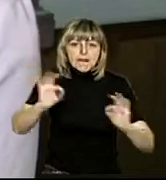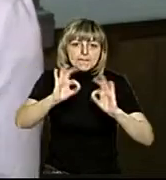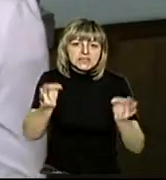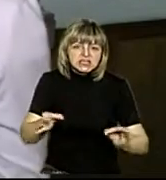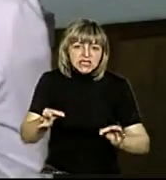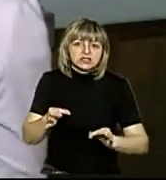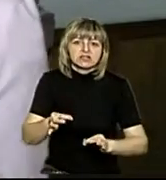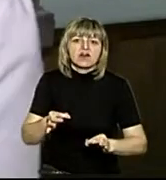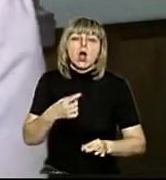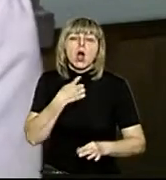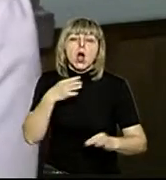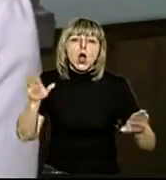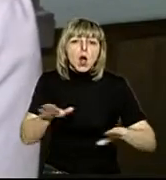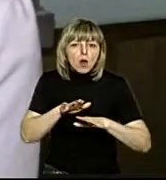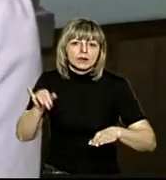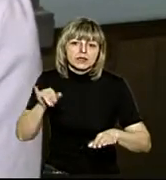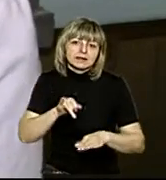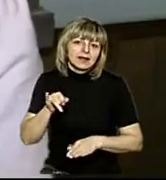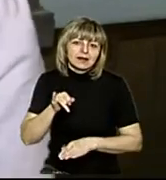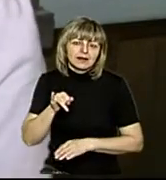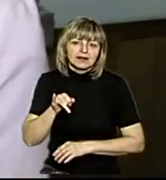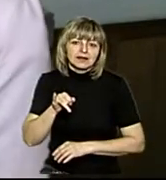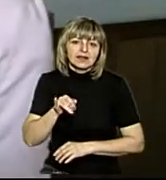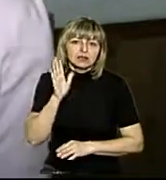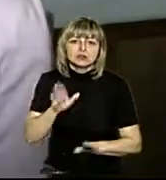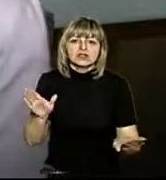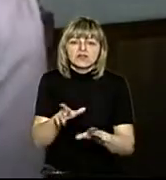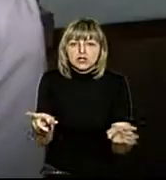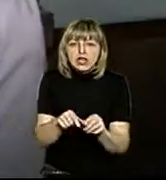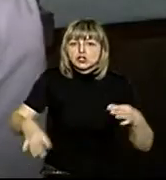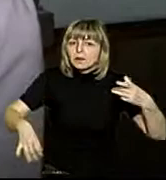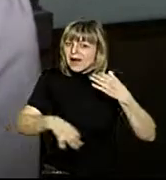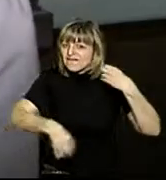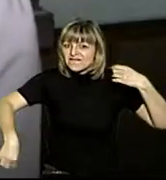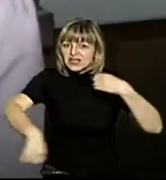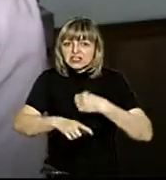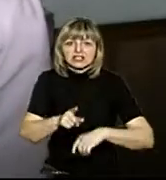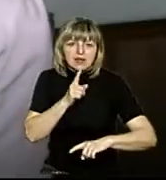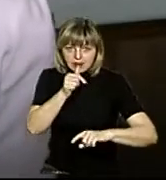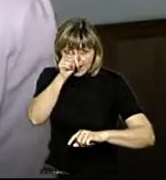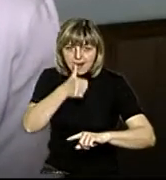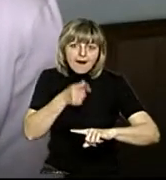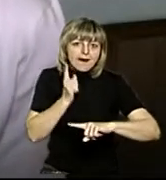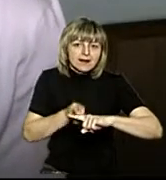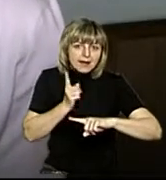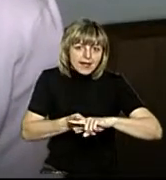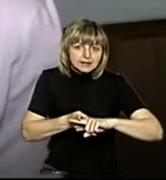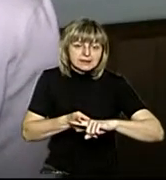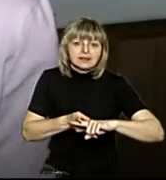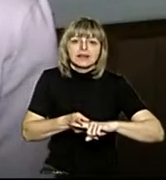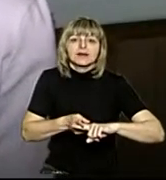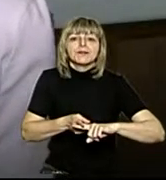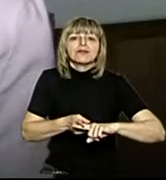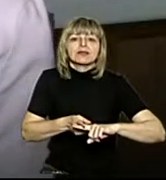романсове. Буду виконувати в дуеті, наприклад, з віолончелю грецький наспів середньовічний,